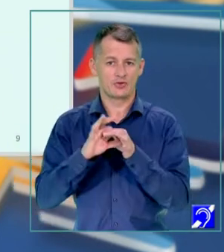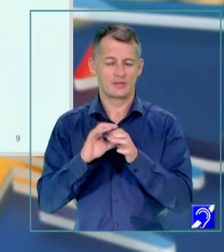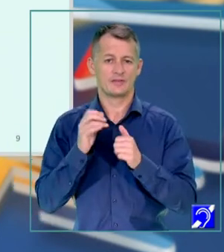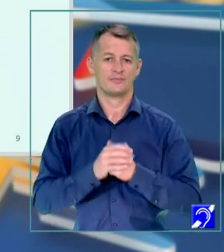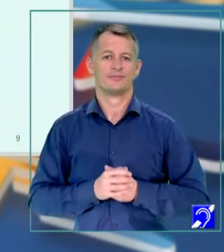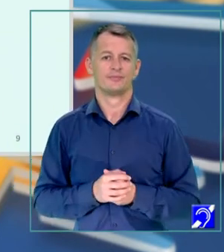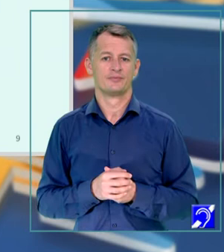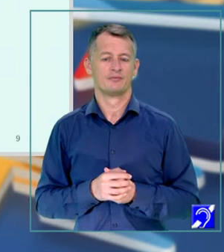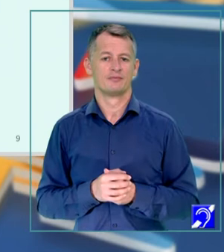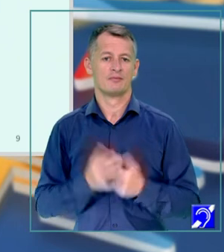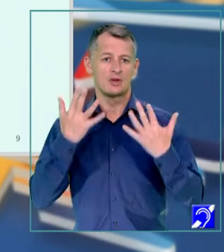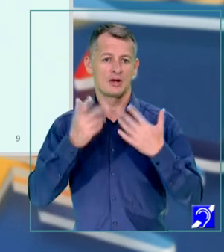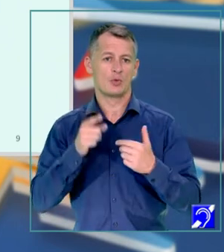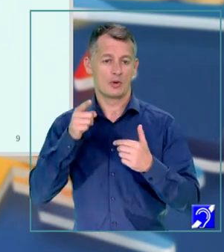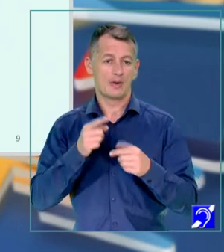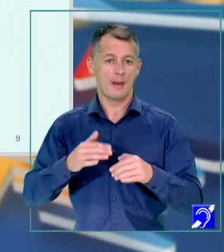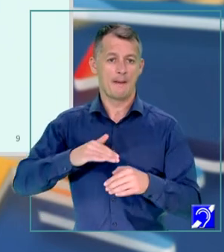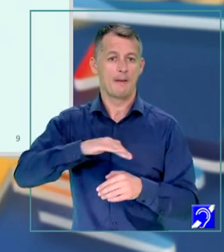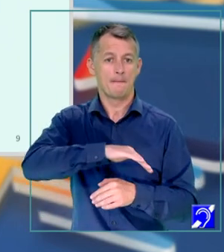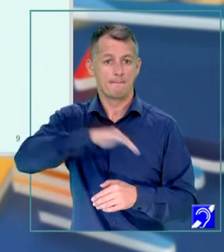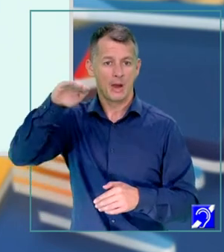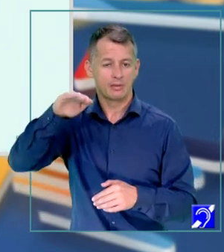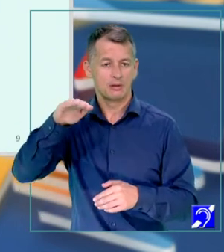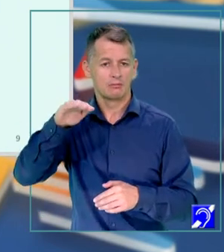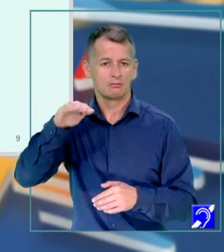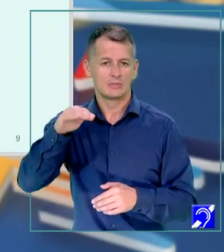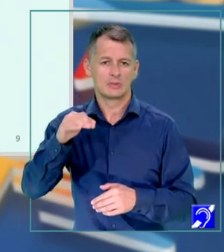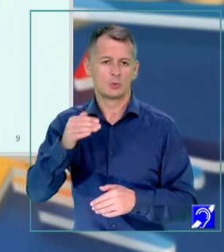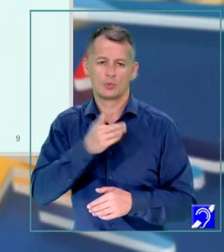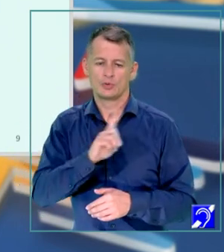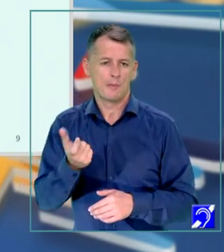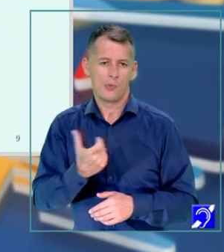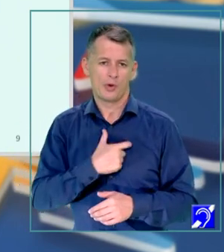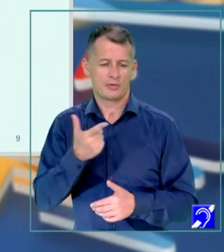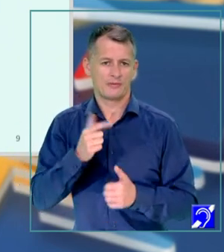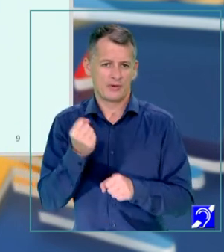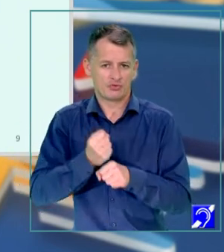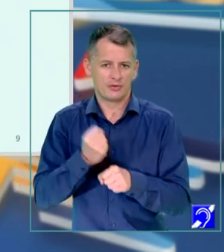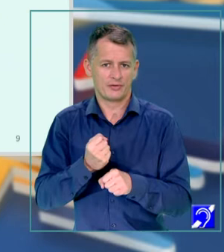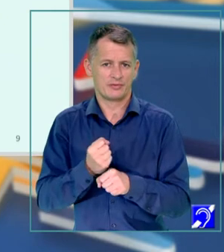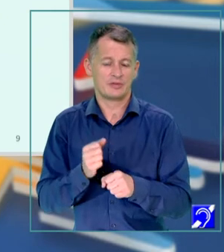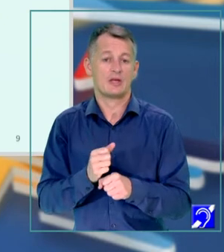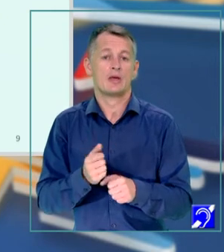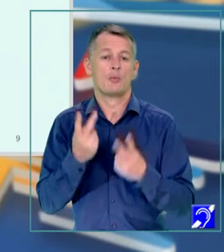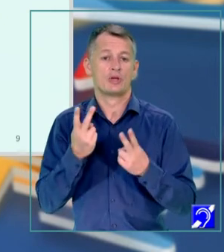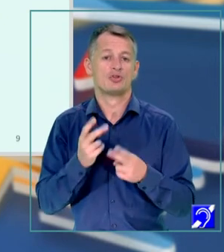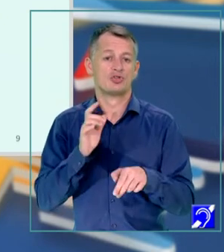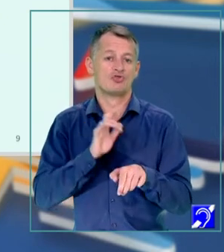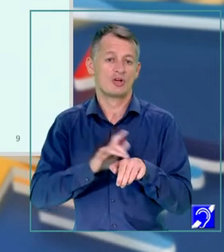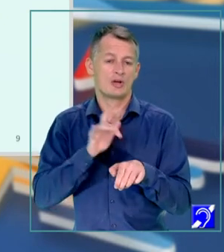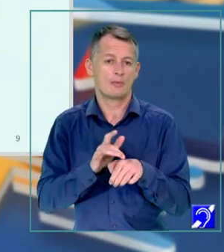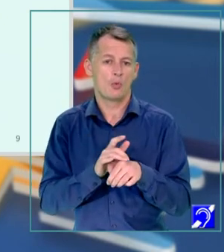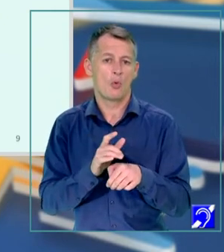prin urmare calcul direct al plantei este imposibil Deci nu mai este situația din ea oră și sunt forțați să încercăm o abordare